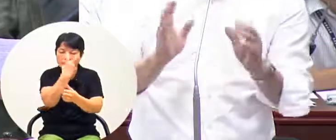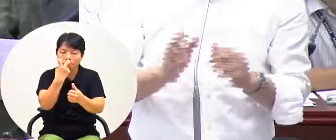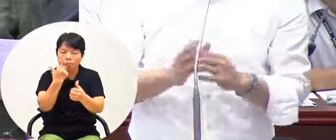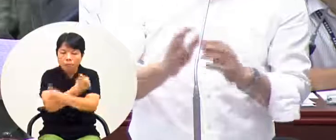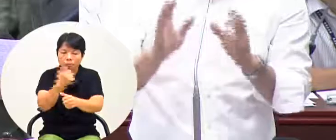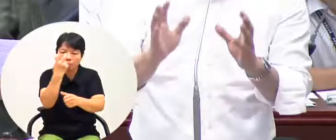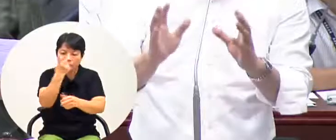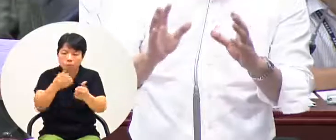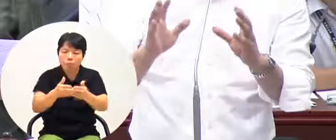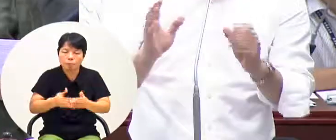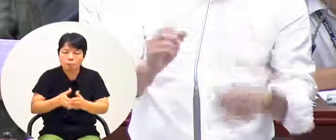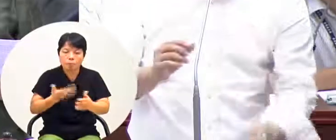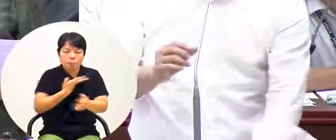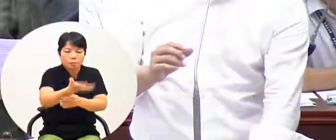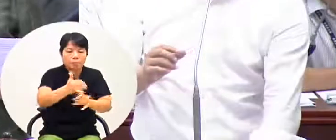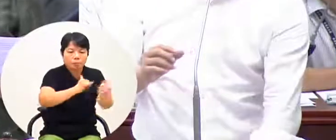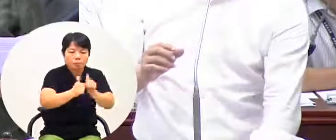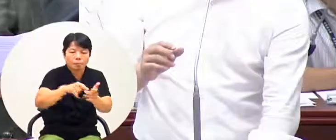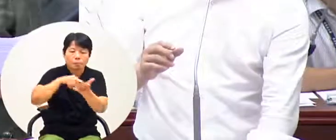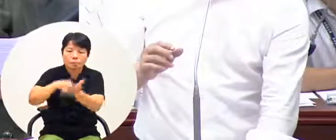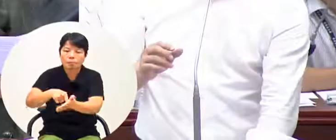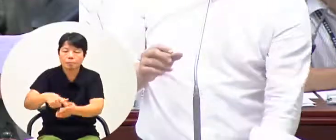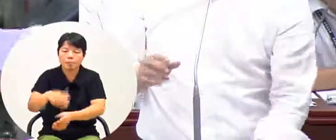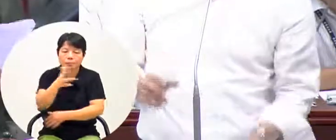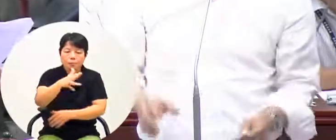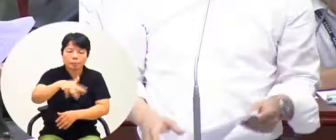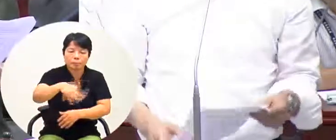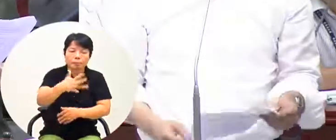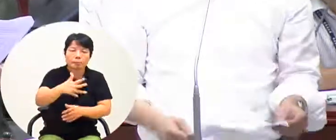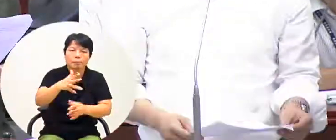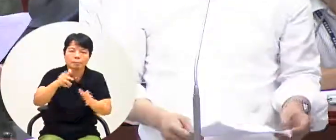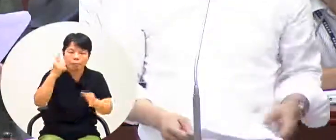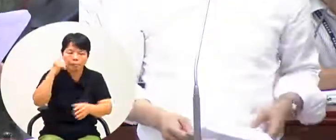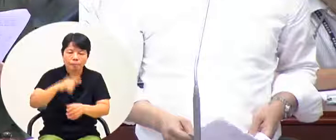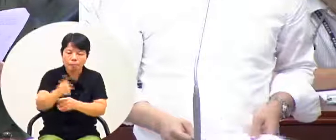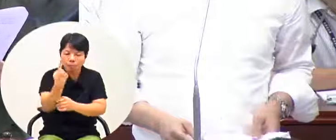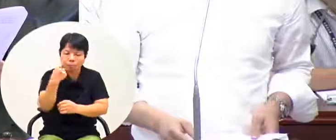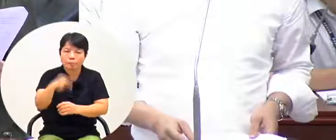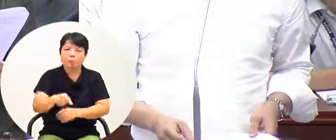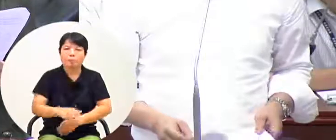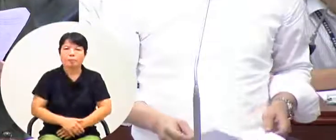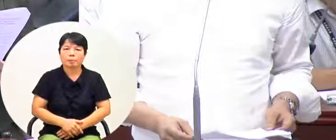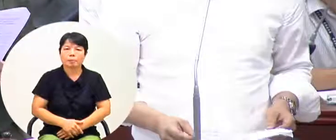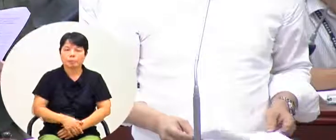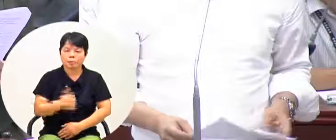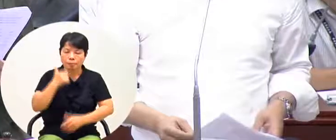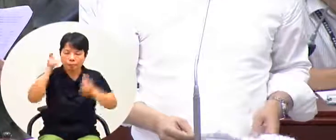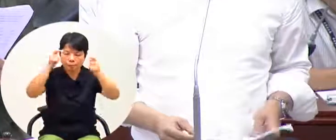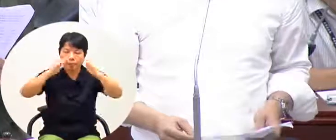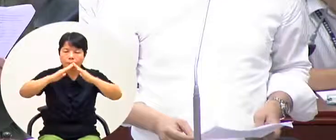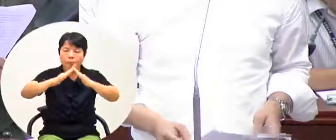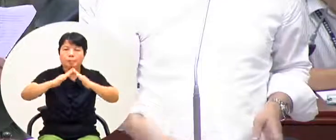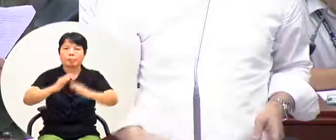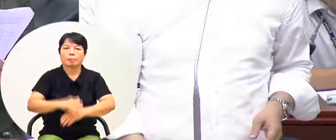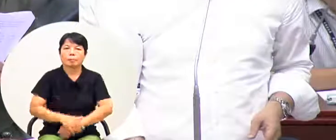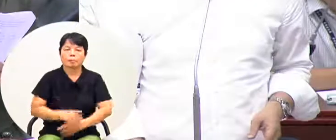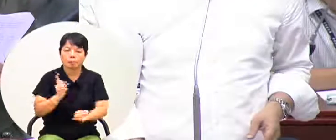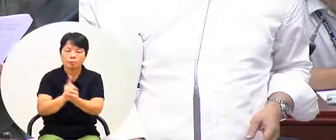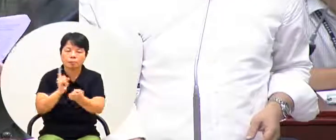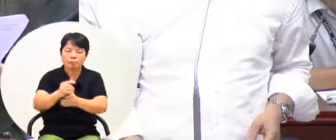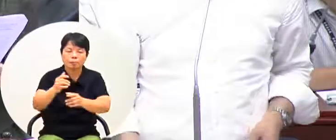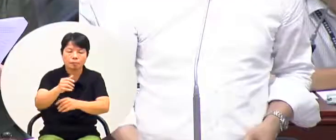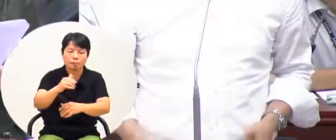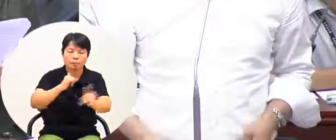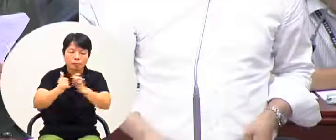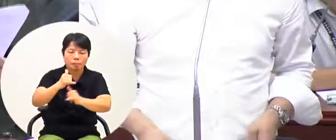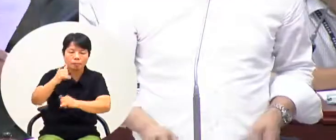整个8800户的概念是这样子来的。 所以说，其实我们高雄市哈，对于这个社会住宅的一天，我们是最早，